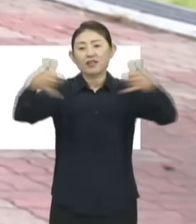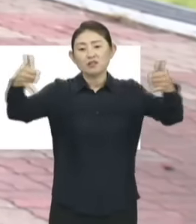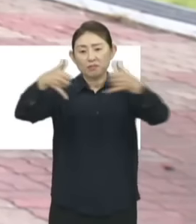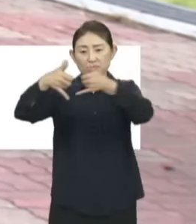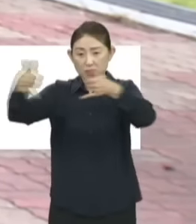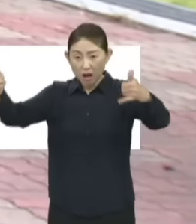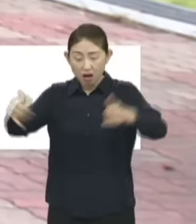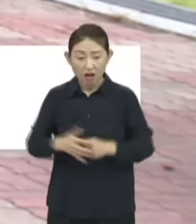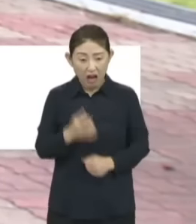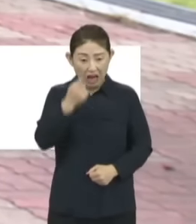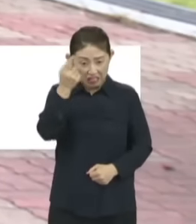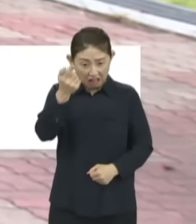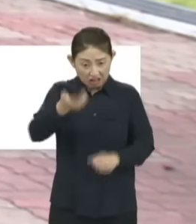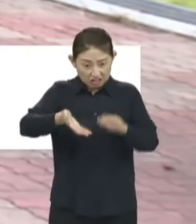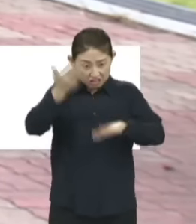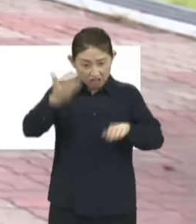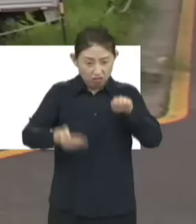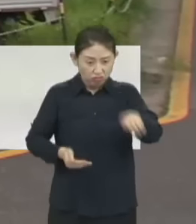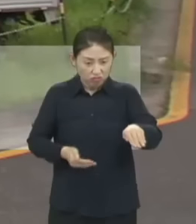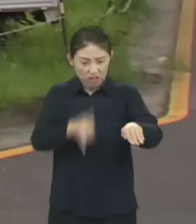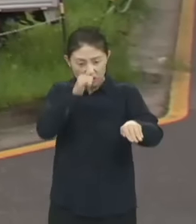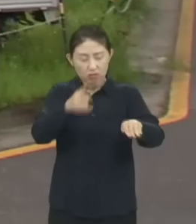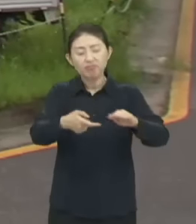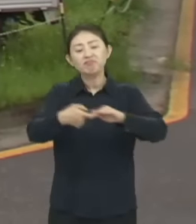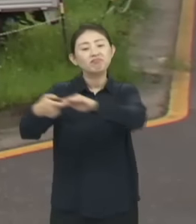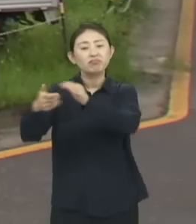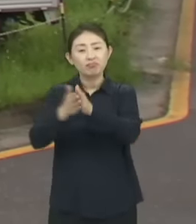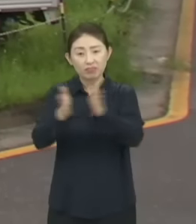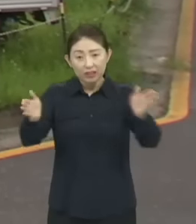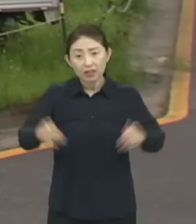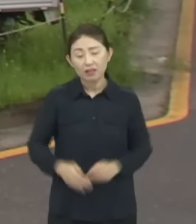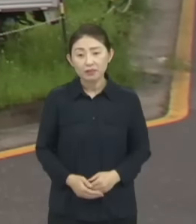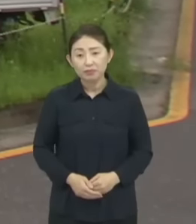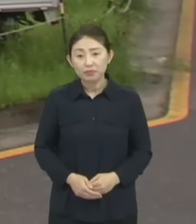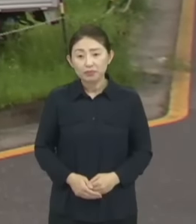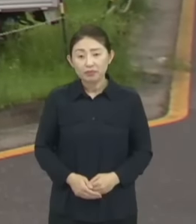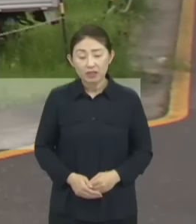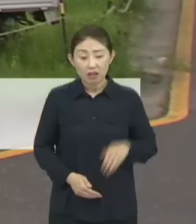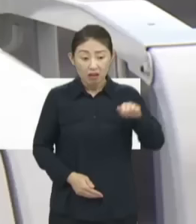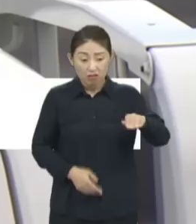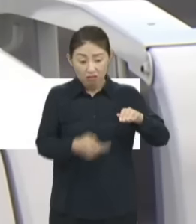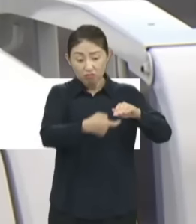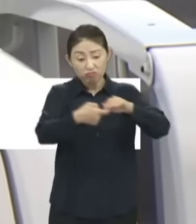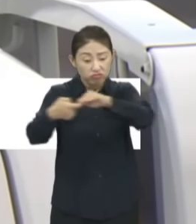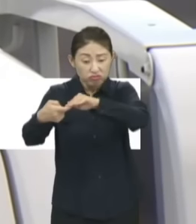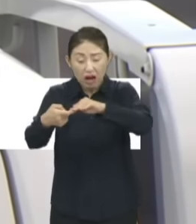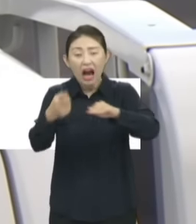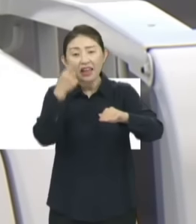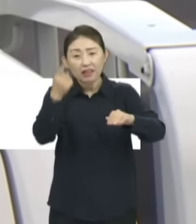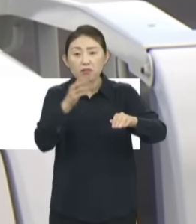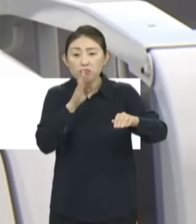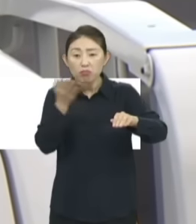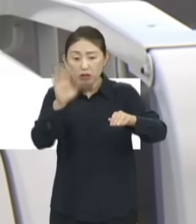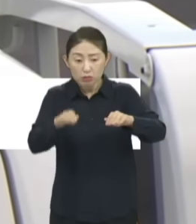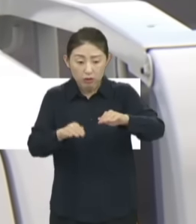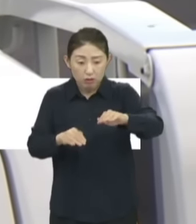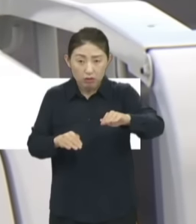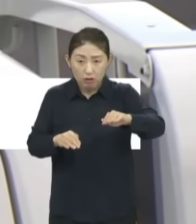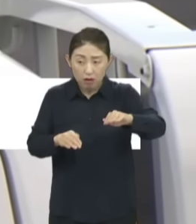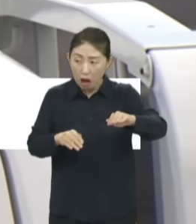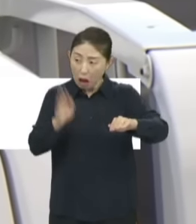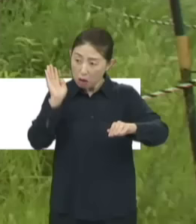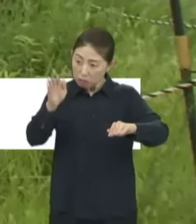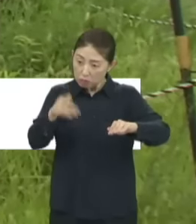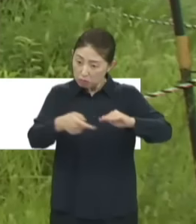주차된 차량을 견인 조치하고 있습니다. 한 달 이상 주차된 차량이 견인 대상이지만 나갔다가 다시 주차하면 견인